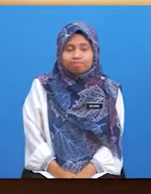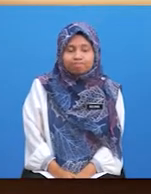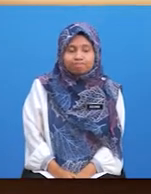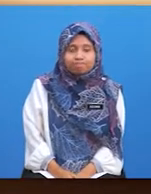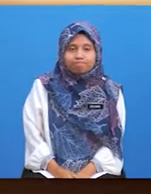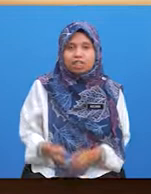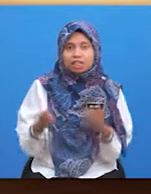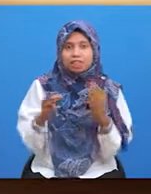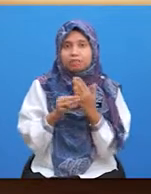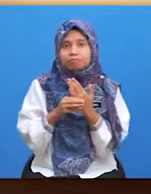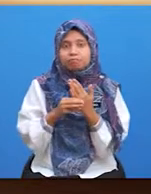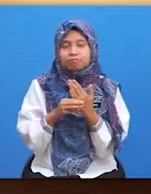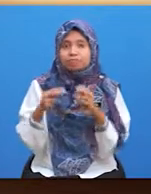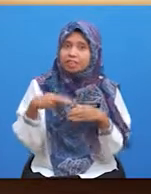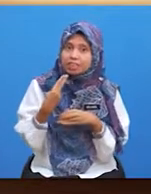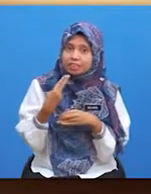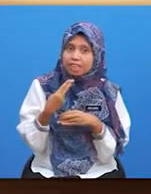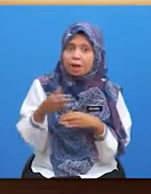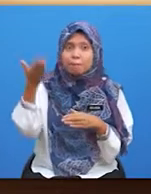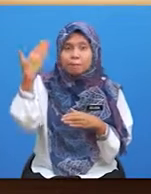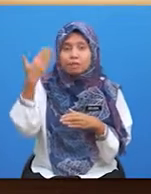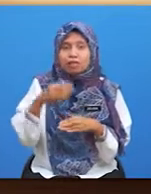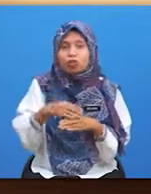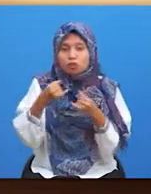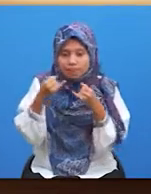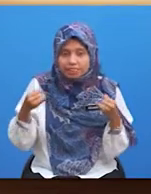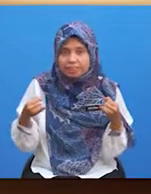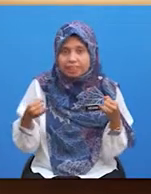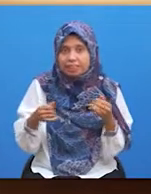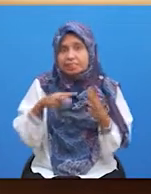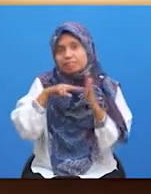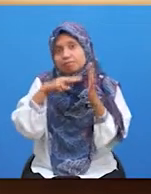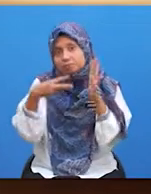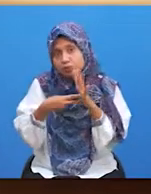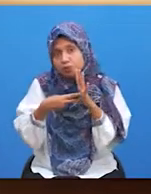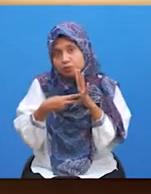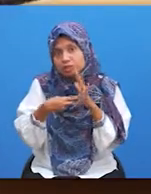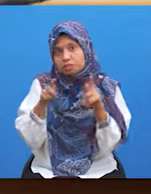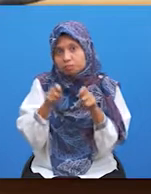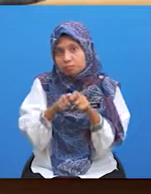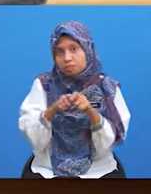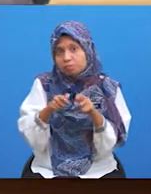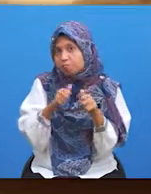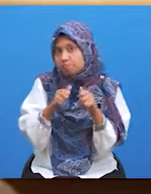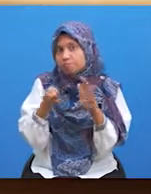Maka terhasillah pendahuluan jenis takrif seperti berikut.